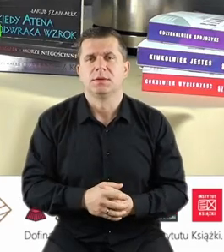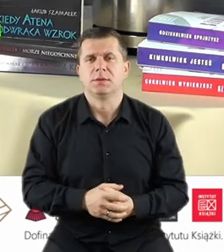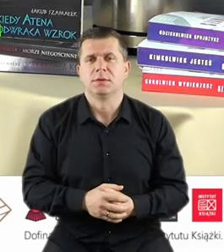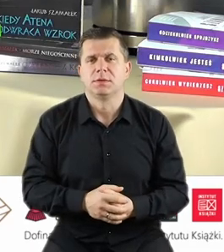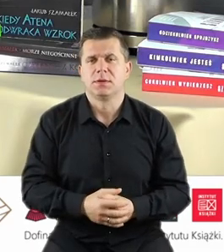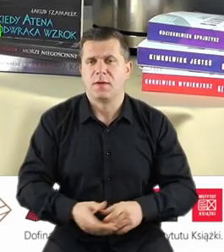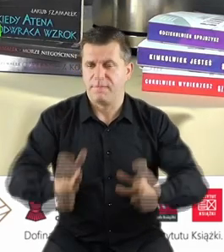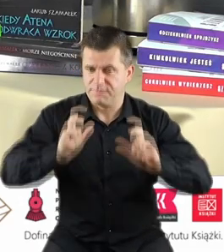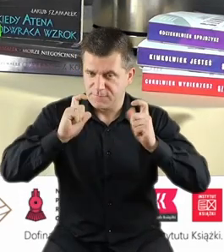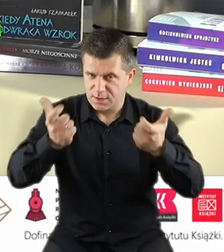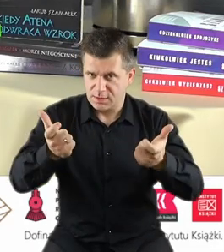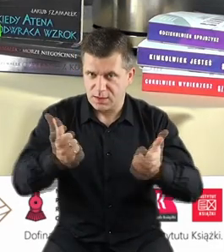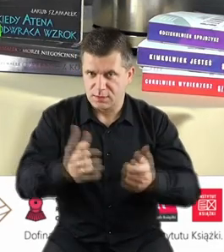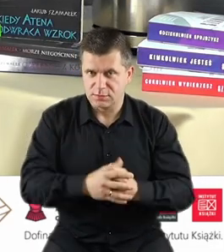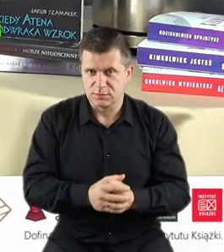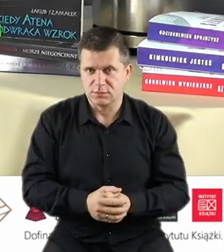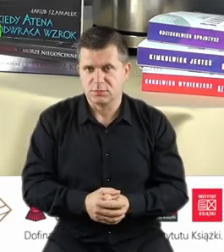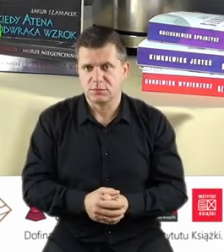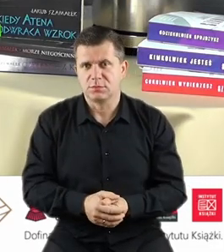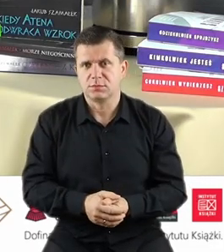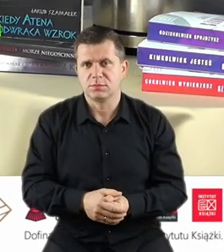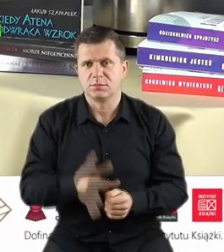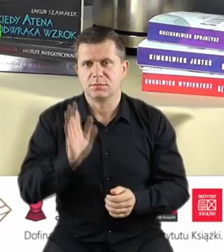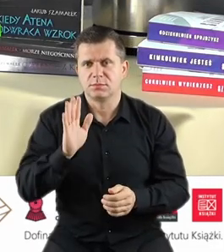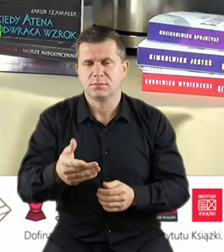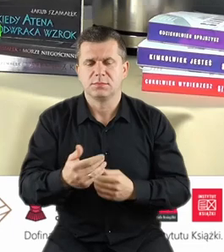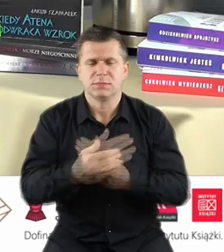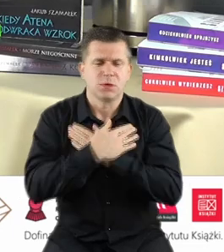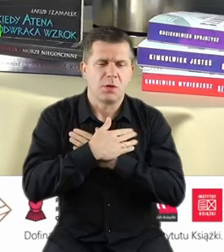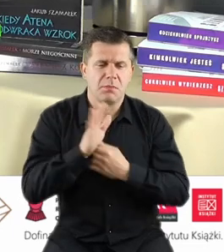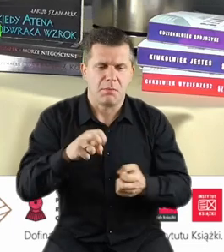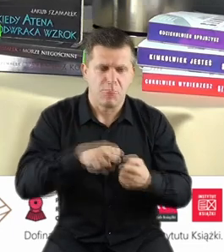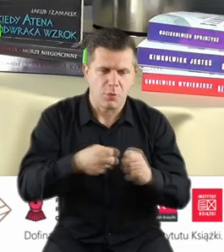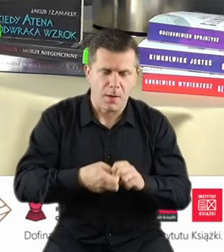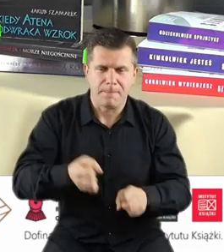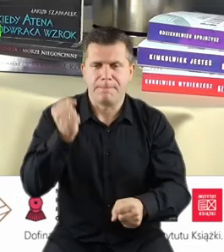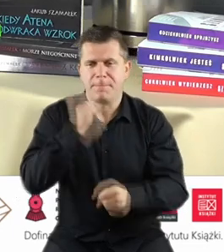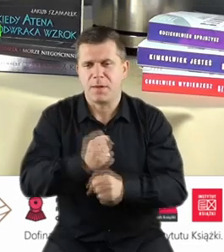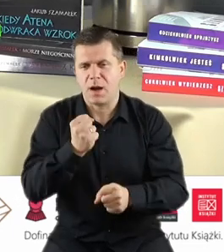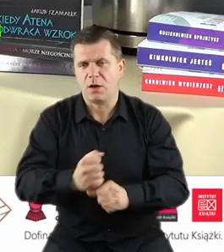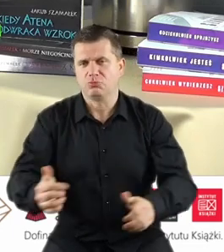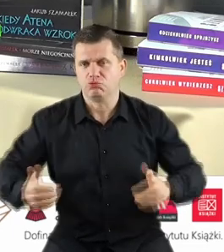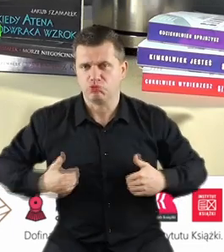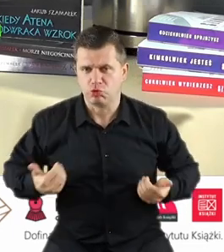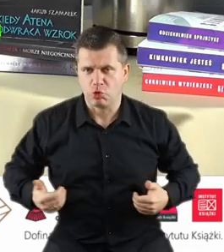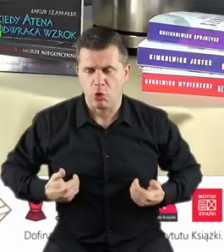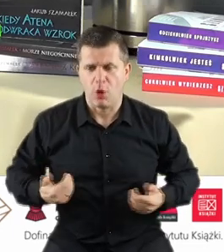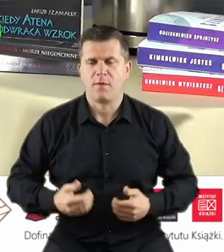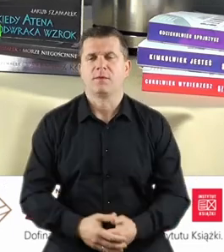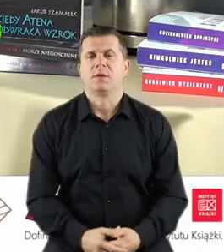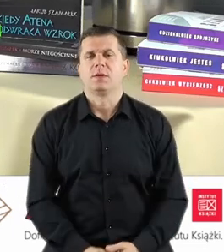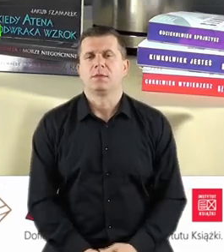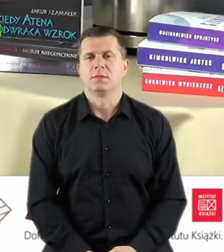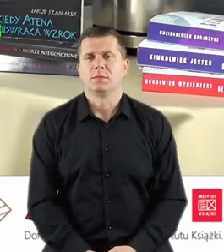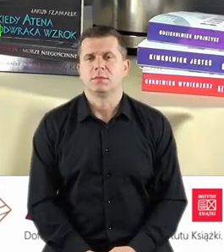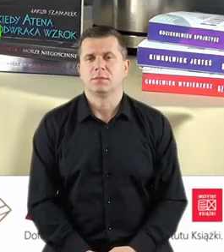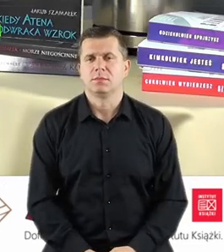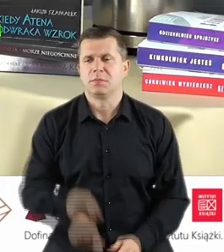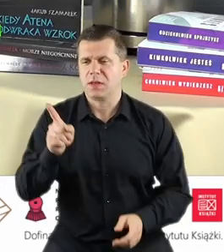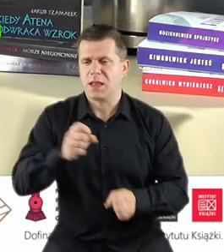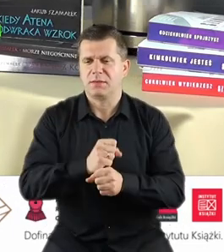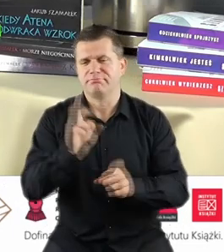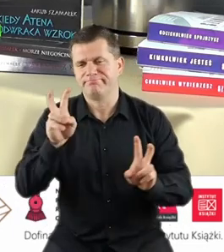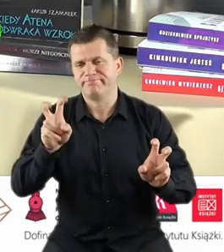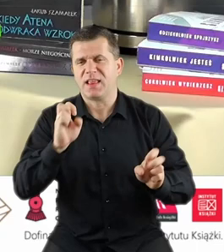byłyby wydarzenia, ale z żoną się nie dogaduje, z alkoholem też ma problem i z pracą i ze zdrowiem, jest takim właśnie styranym twardzielem